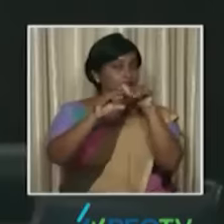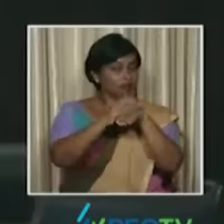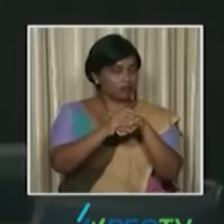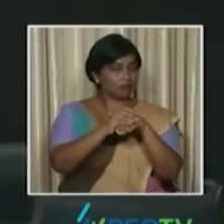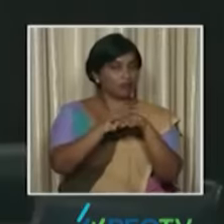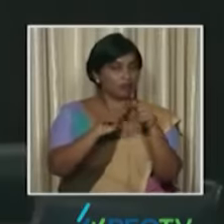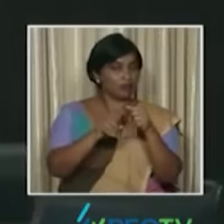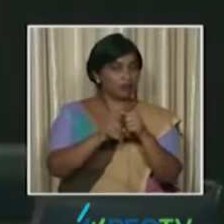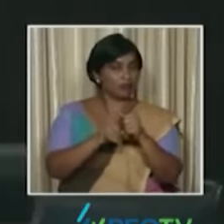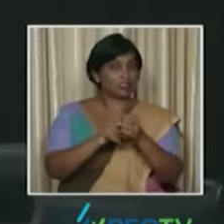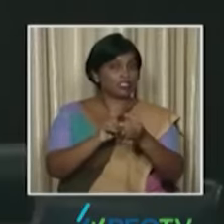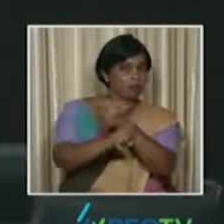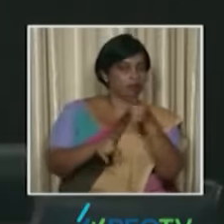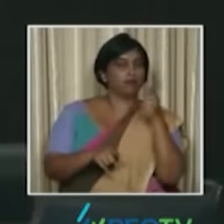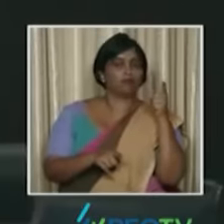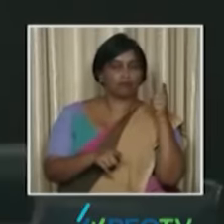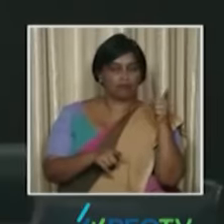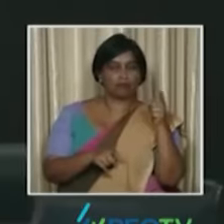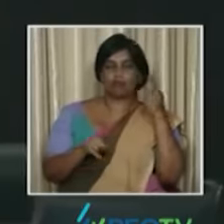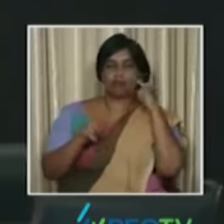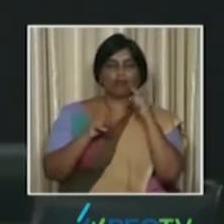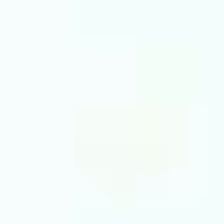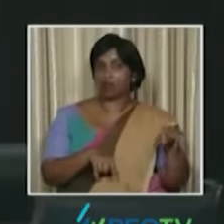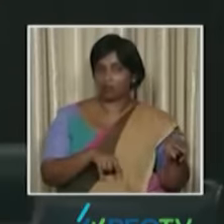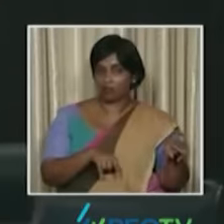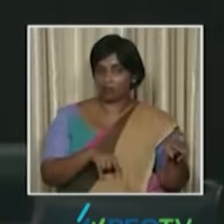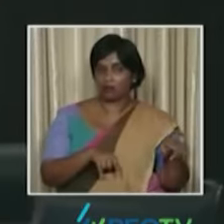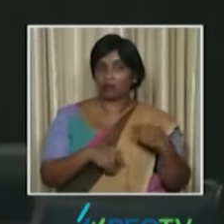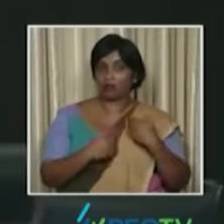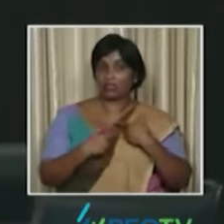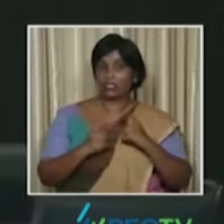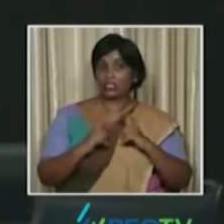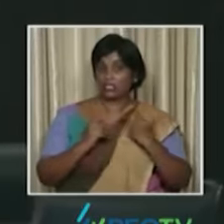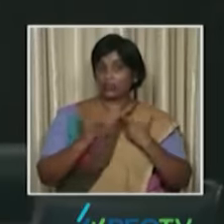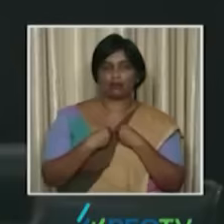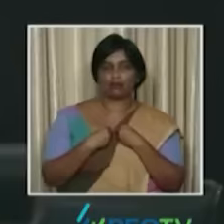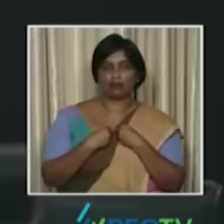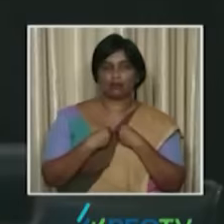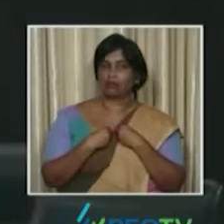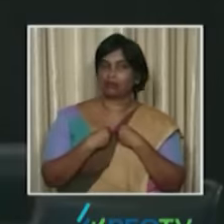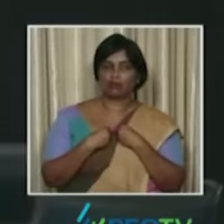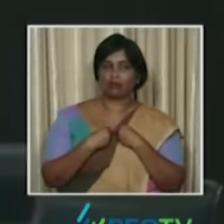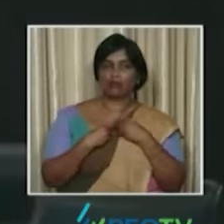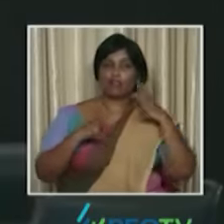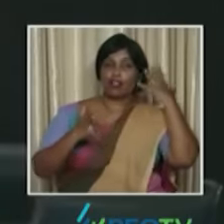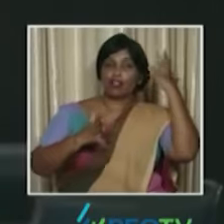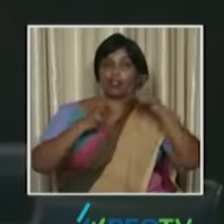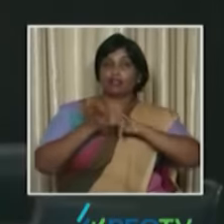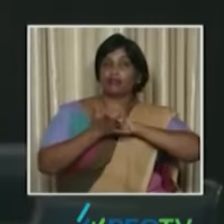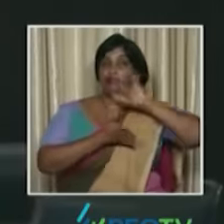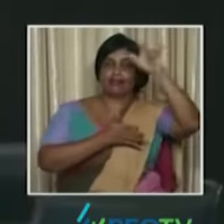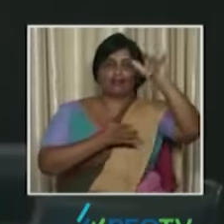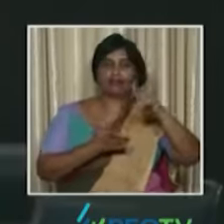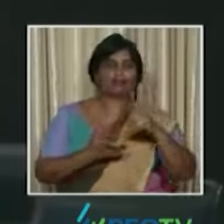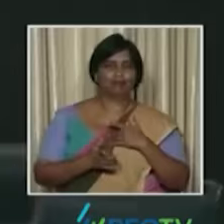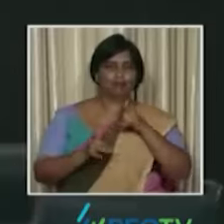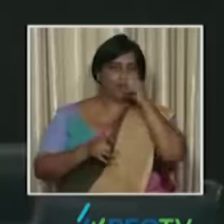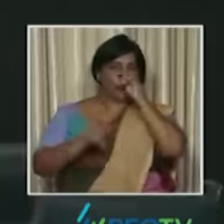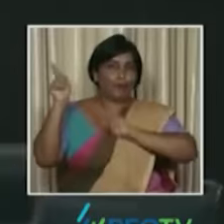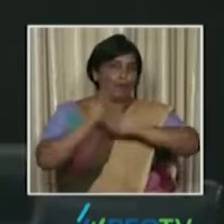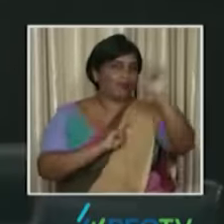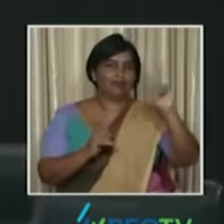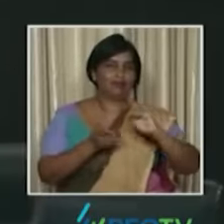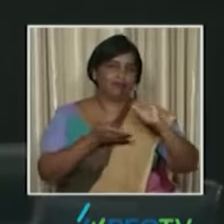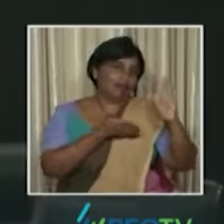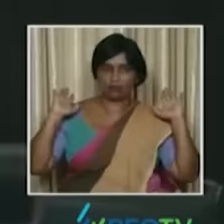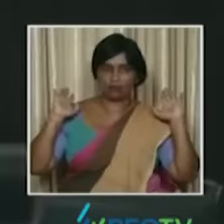වීම විදායකයේ මැදිහත් වීම පිළිබඳව මම කනගාටු වෙනවා මට ජීවත් වීමේ අයිතිය ලබා දෙන්න වෙන ලෝකෙ කොහෙවත් රටකට පයින්න මං සූදානම් නැහැ